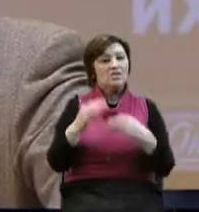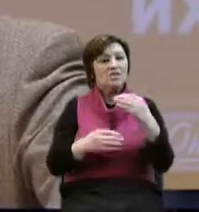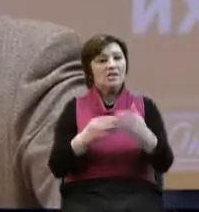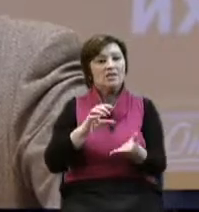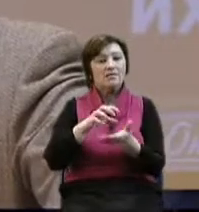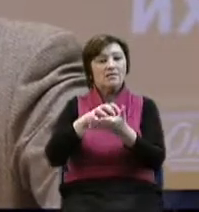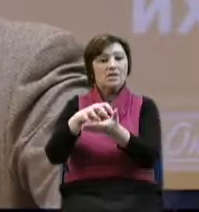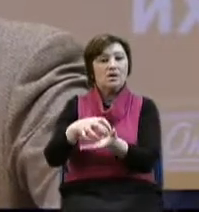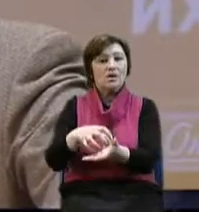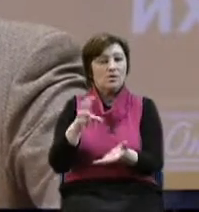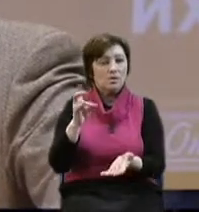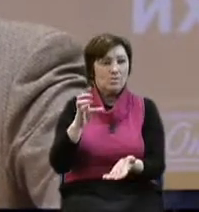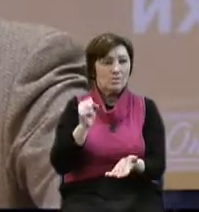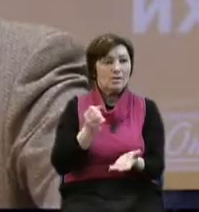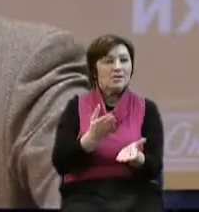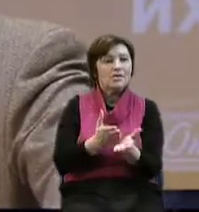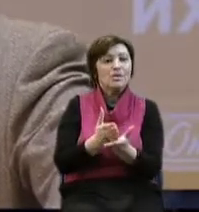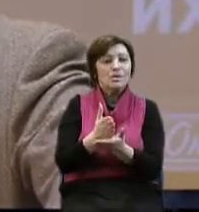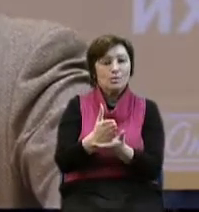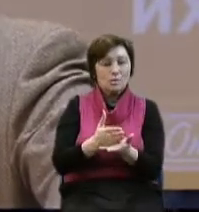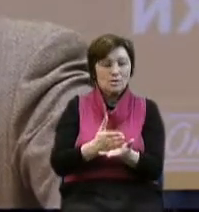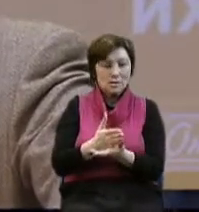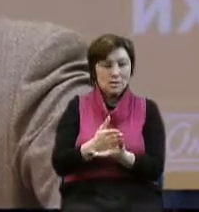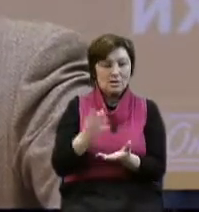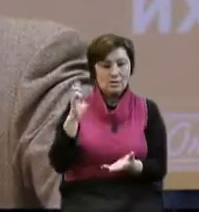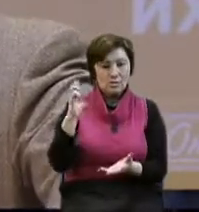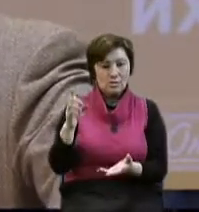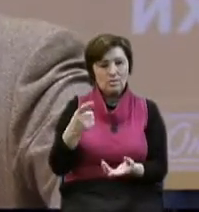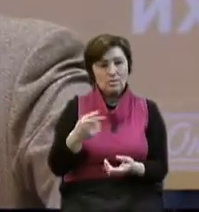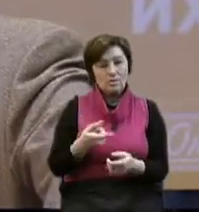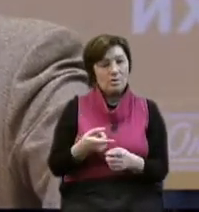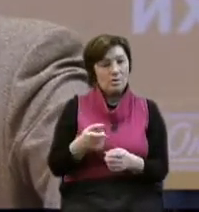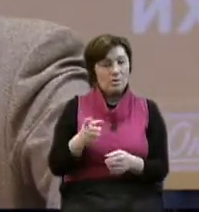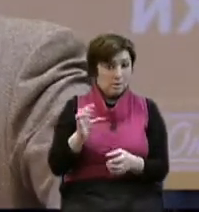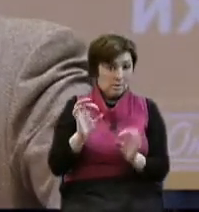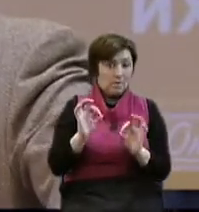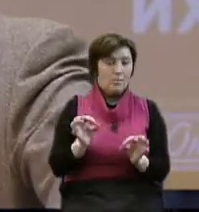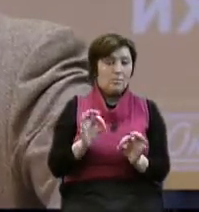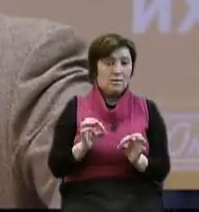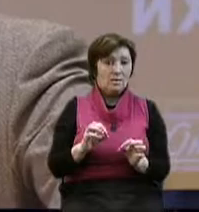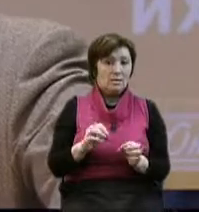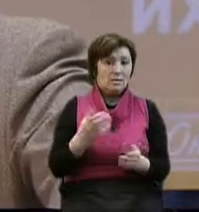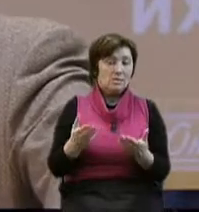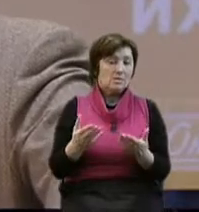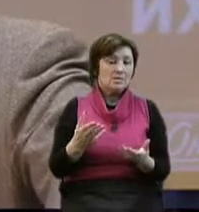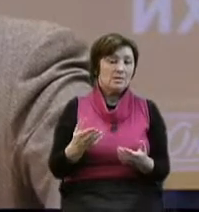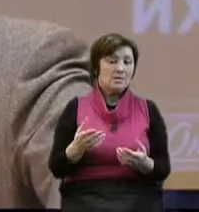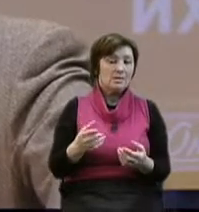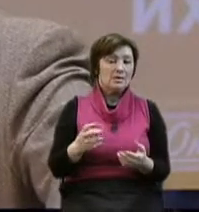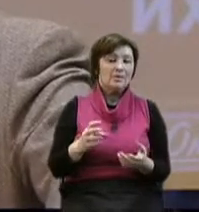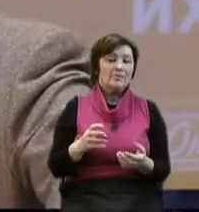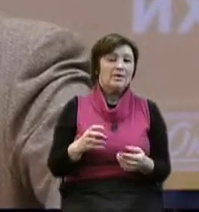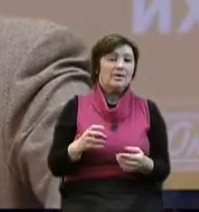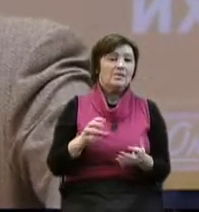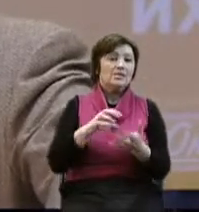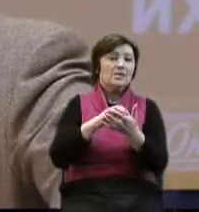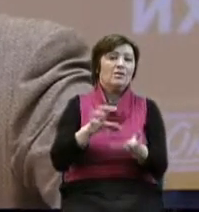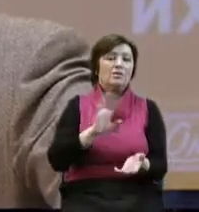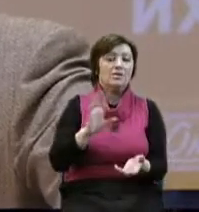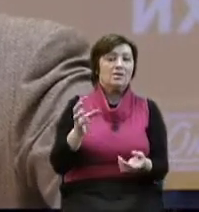на богослужение. Это было нормально. А что, если бы синагога находилась не за 900 метров от дома,